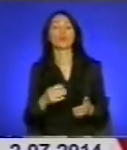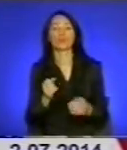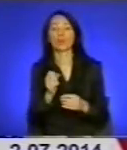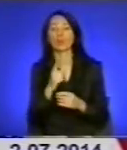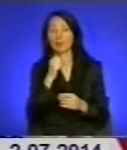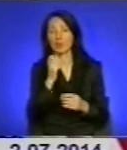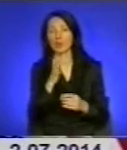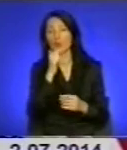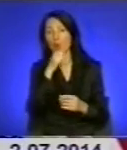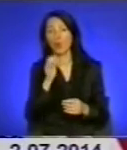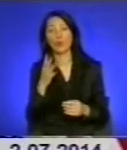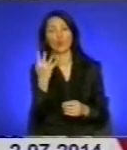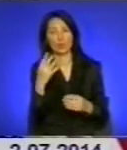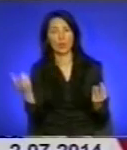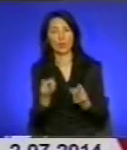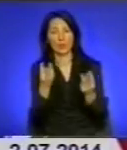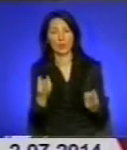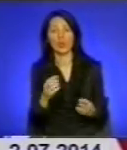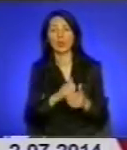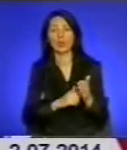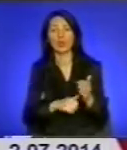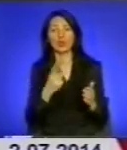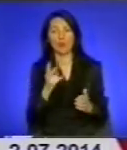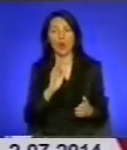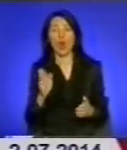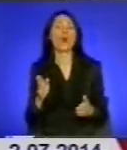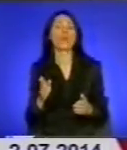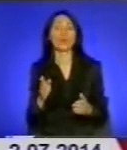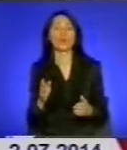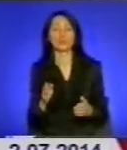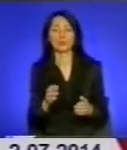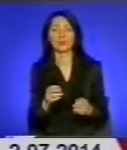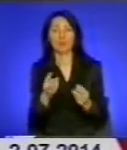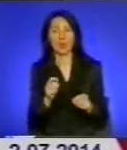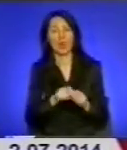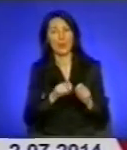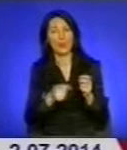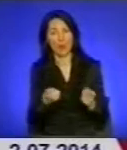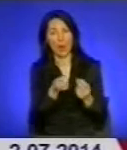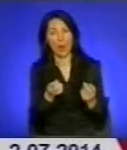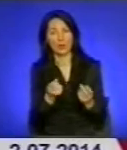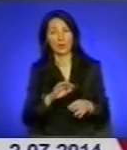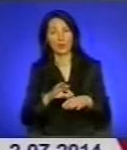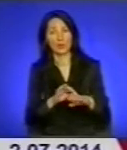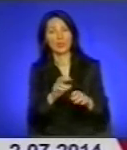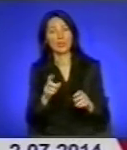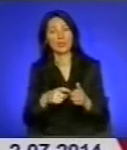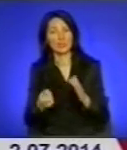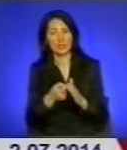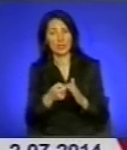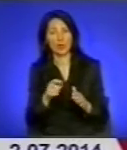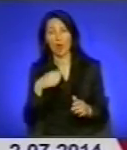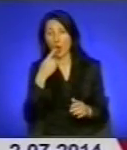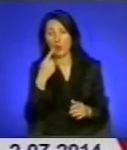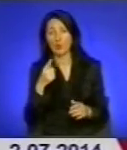причиною двох з них був підпал зловмисників затримано ведеться слідство на засідання наголошували про дотримання правил протипожежної безпеки у